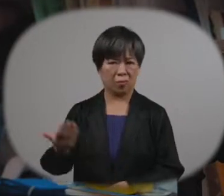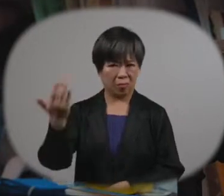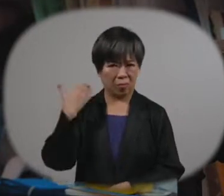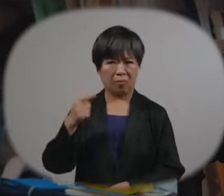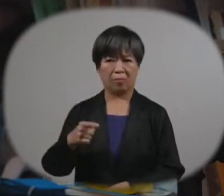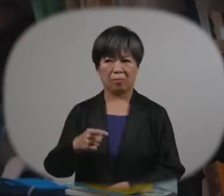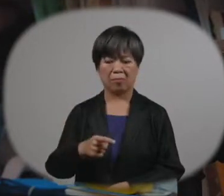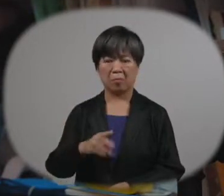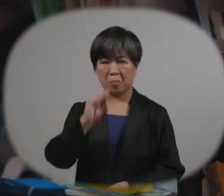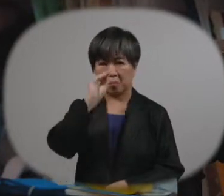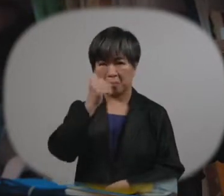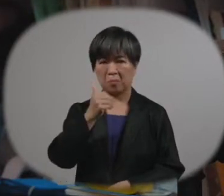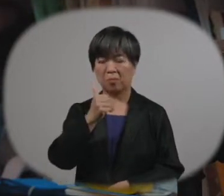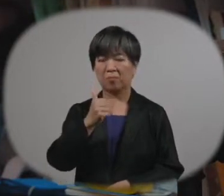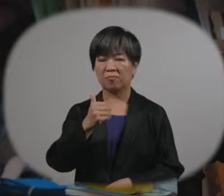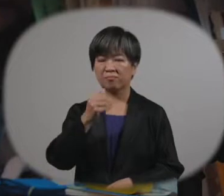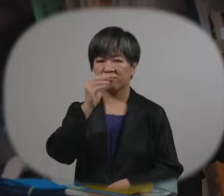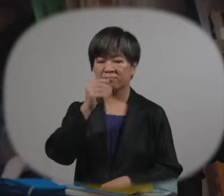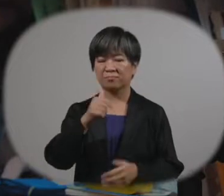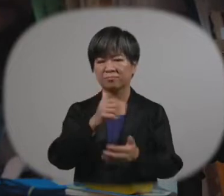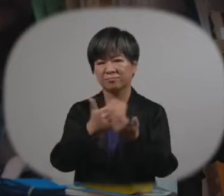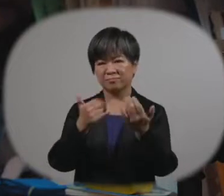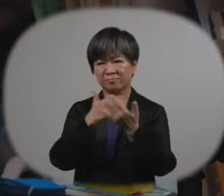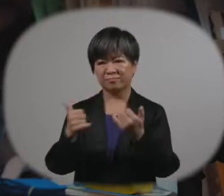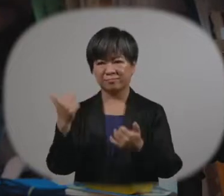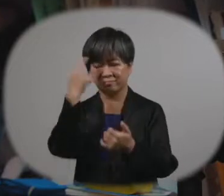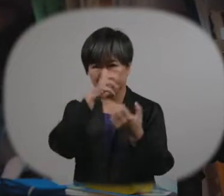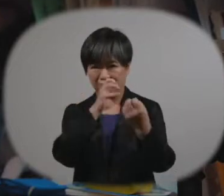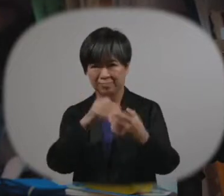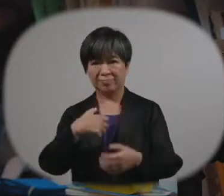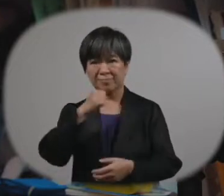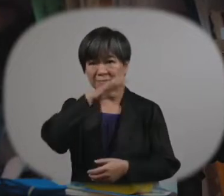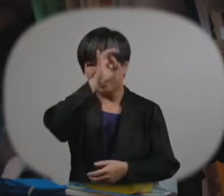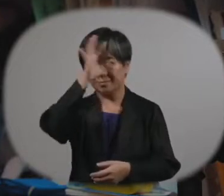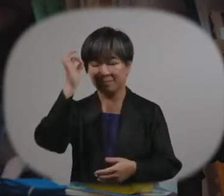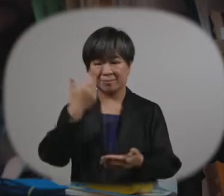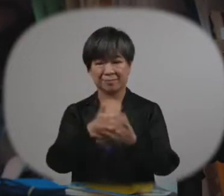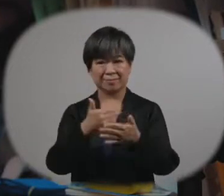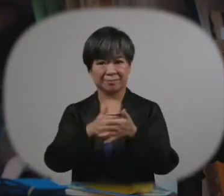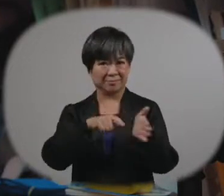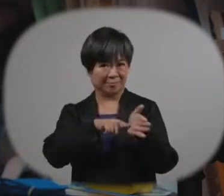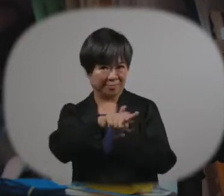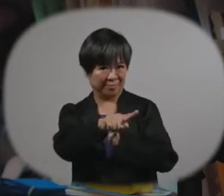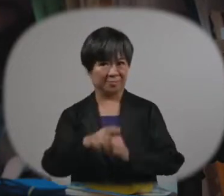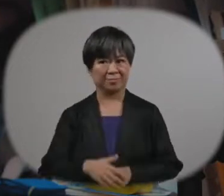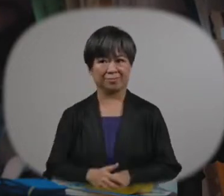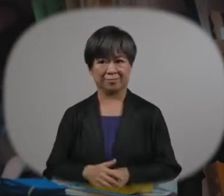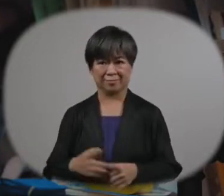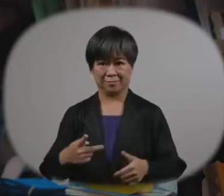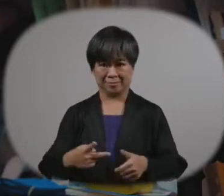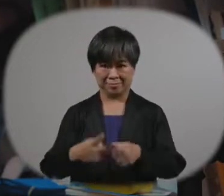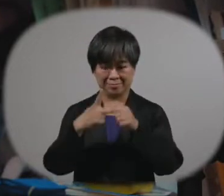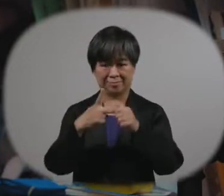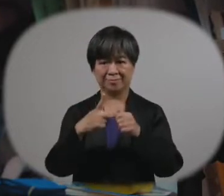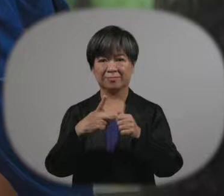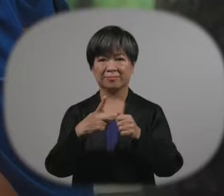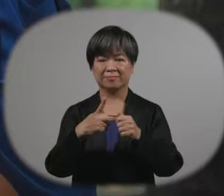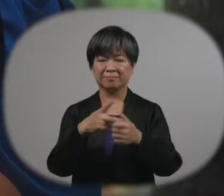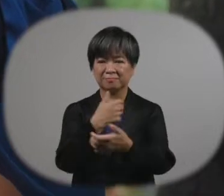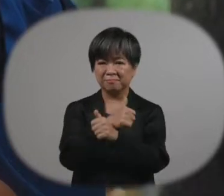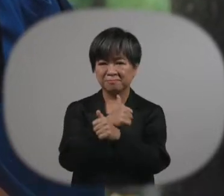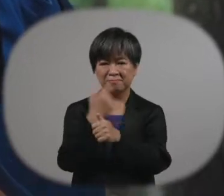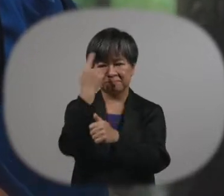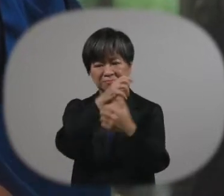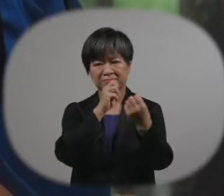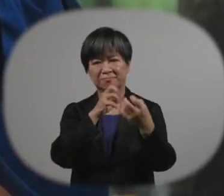以特优生的身份去直接面试台师大的美术系，但是在第二阶段的时候，面